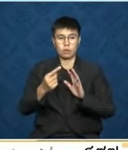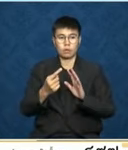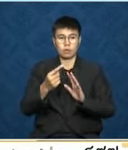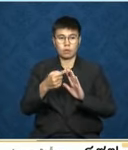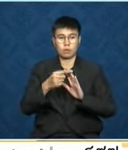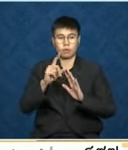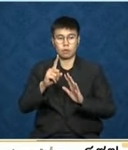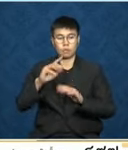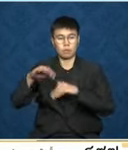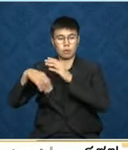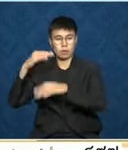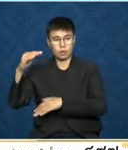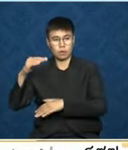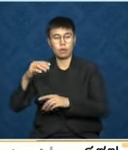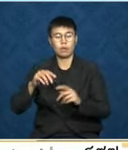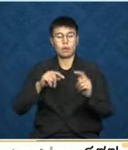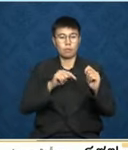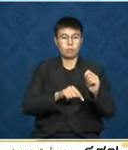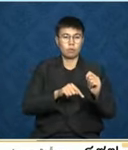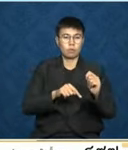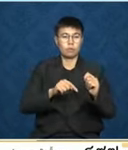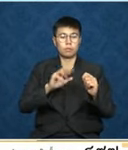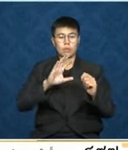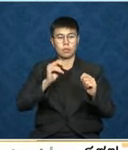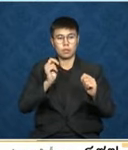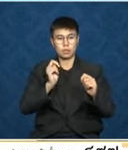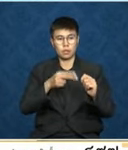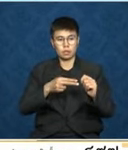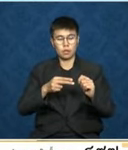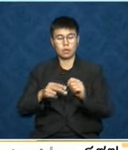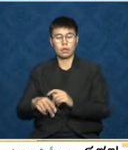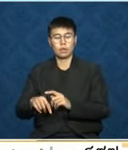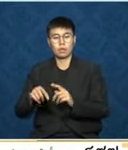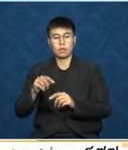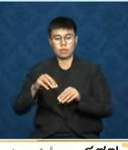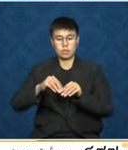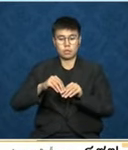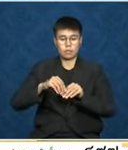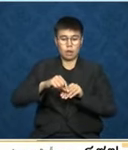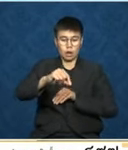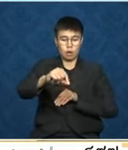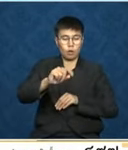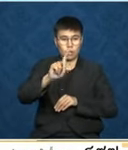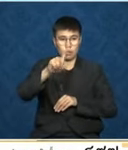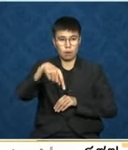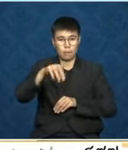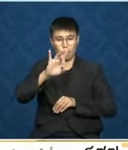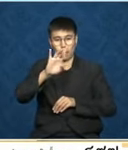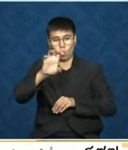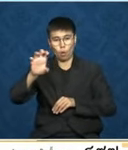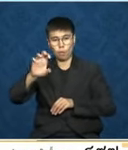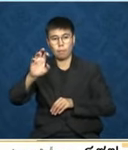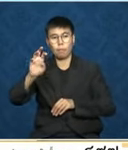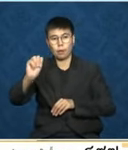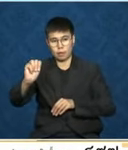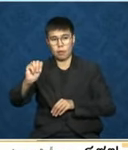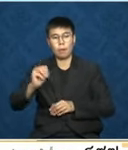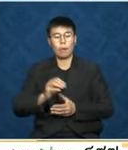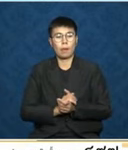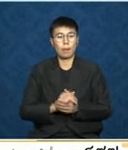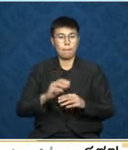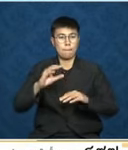12ตำบลเปืออำเภอเชียงกลางจังหวัดน่านความยาว 1,800เมตอ่าทั้ง 2โครงการ